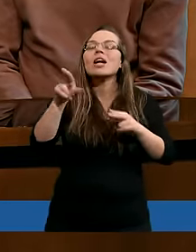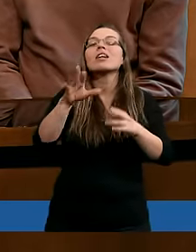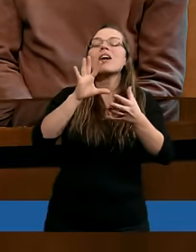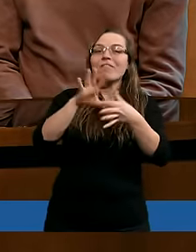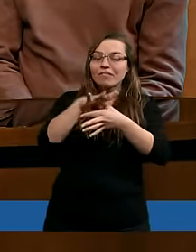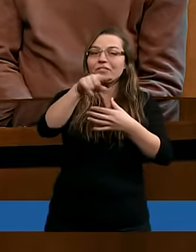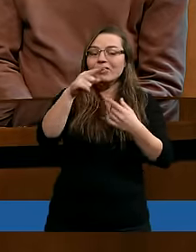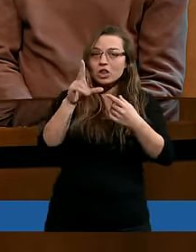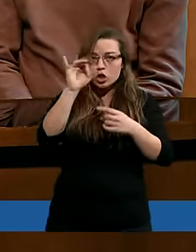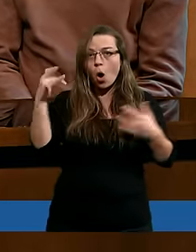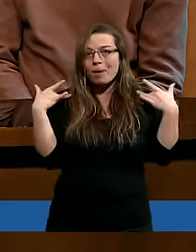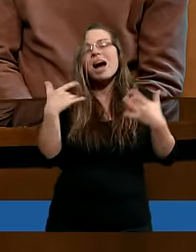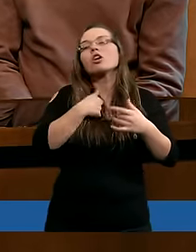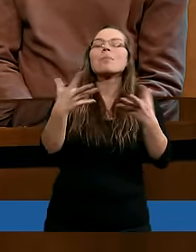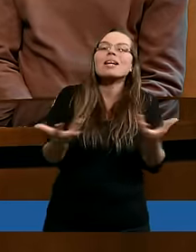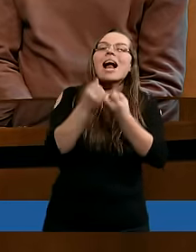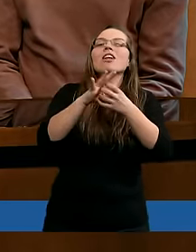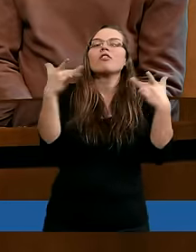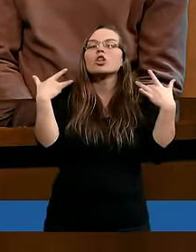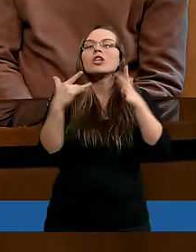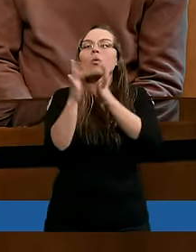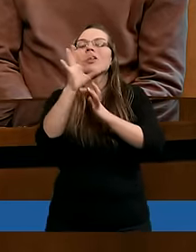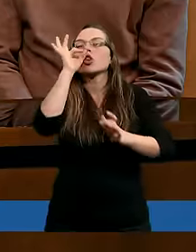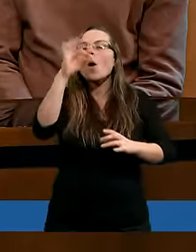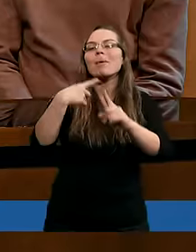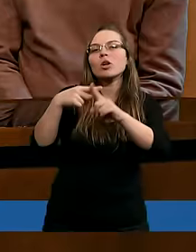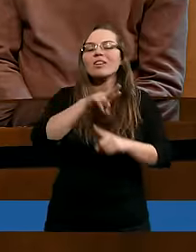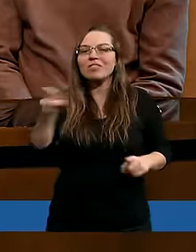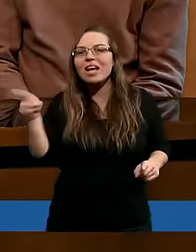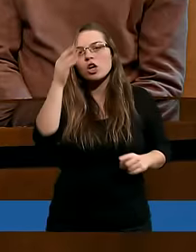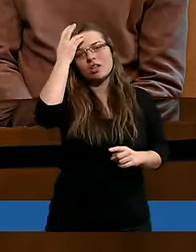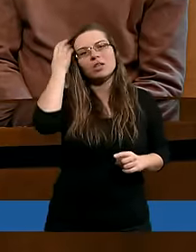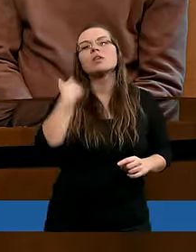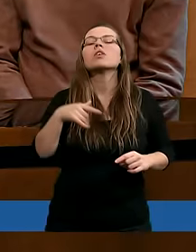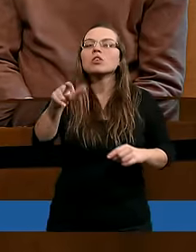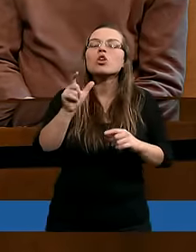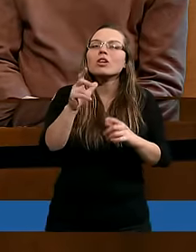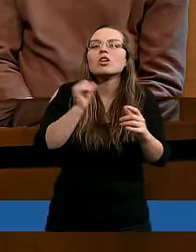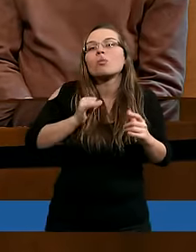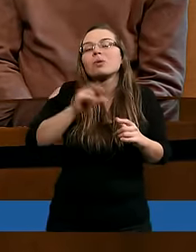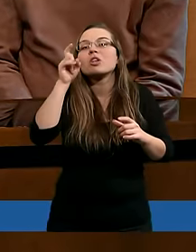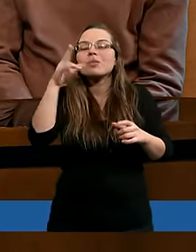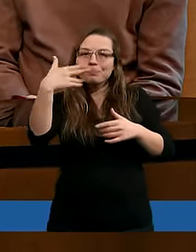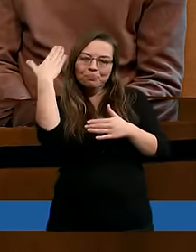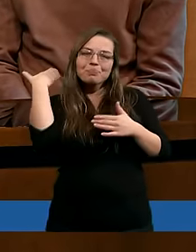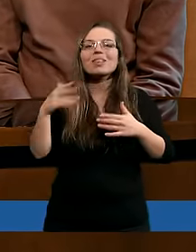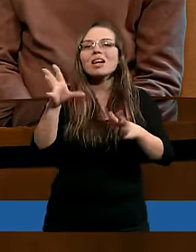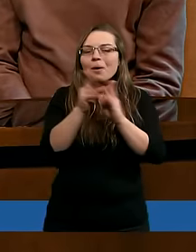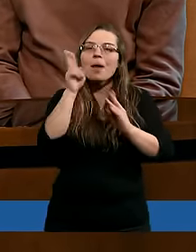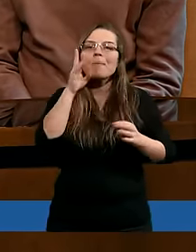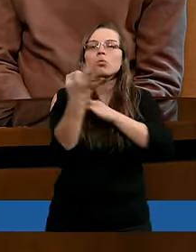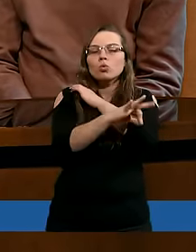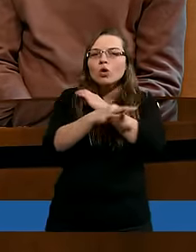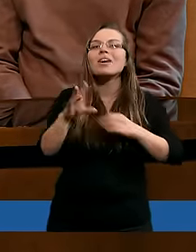Jak znaleźć w chrześcijańskim życiu dobry balans? Kilka tygodni temu, kiedy razem z moją mamą